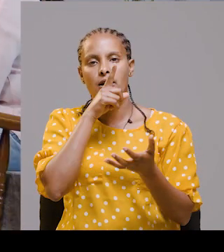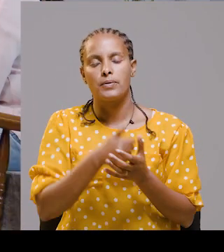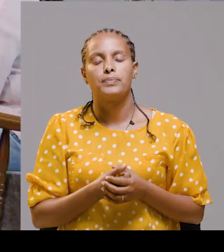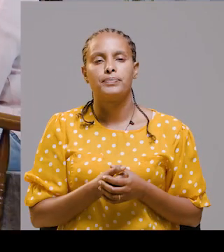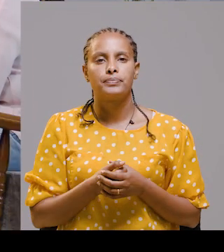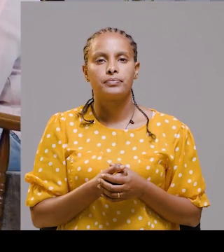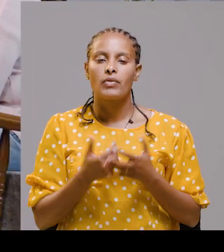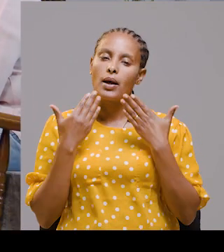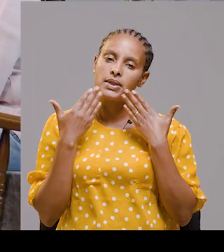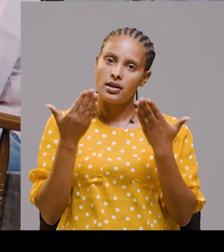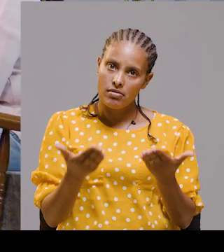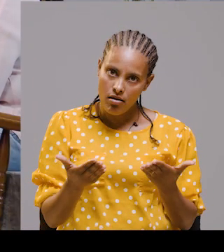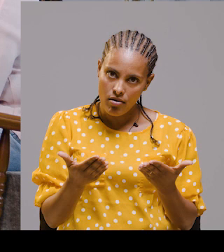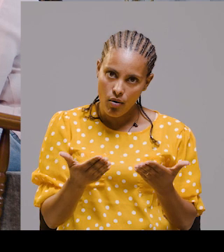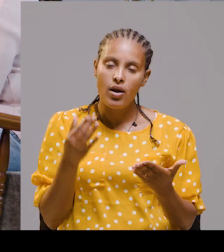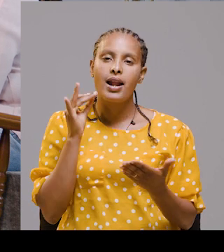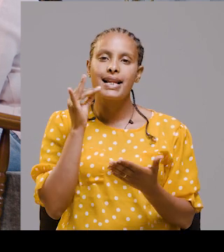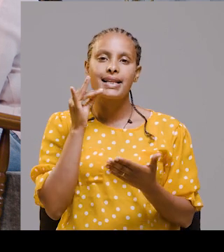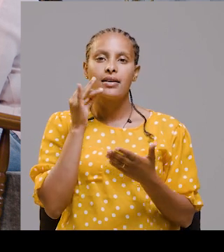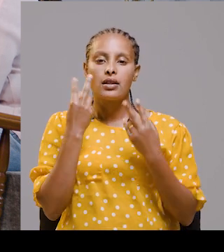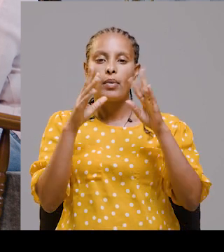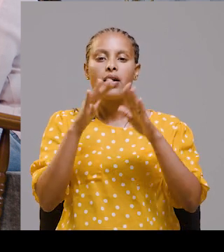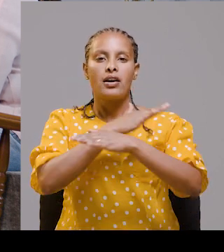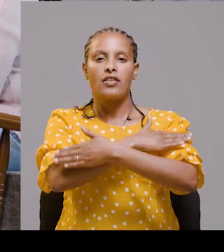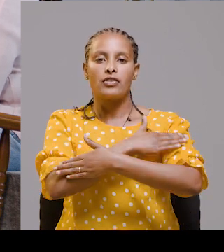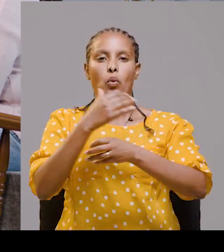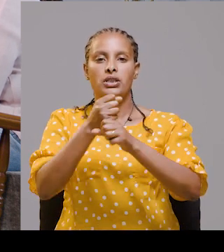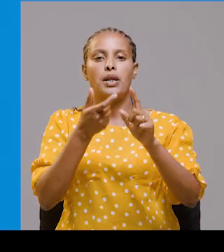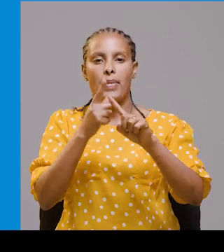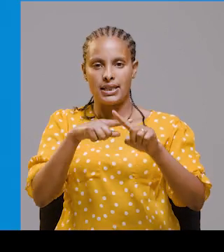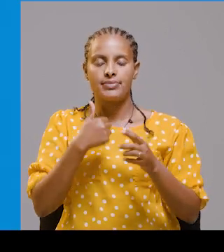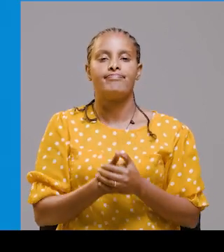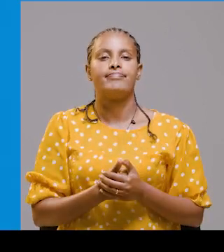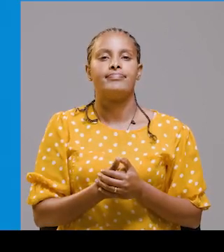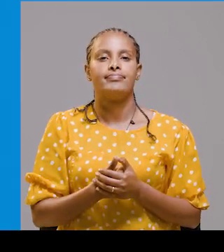ነው። አመሰግናለሁ ሬንሴ። ተመልካቾቻችን እረፍት ወስደን እንመለስ።